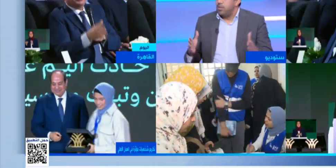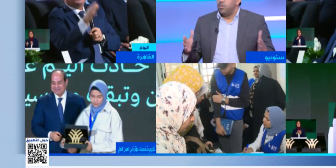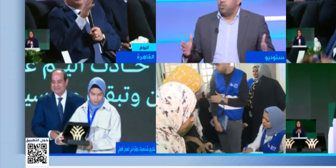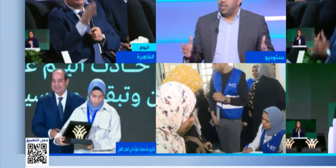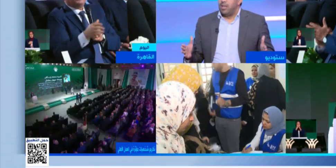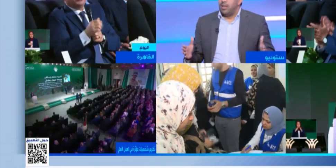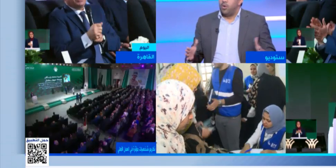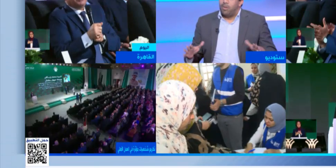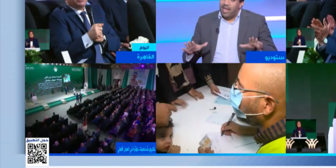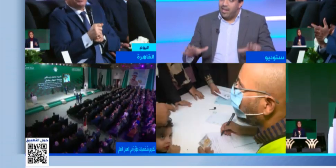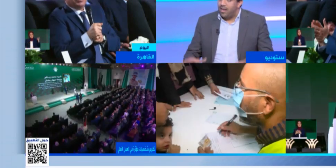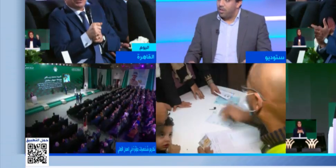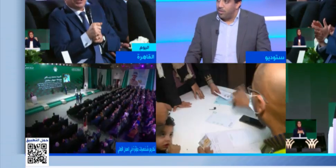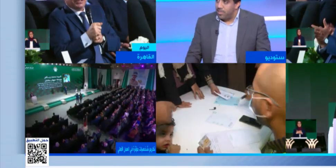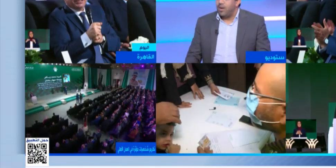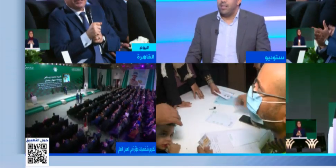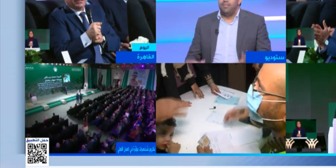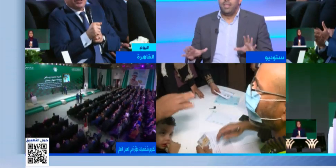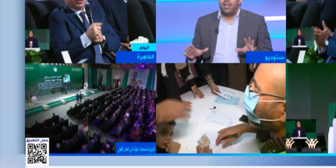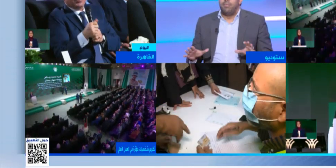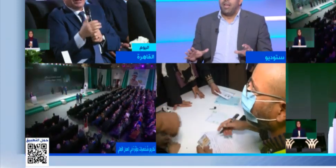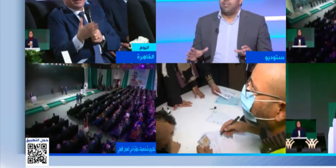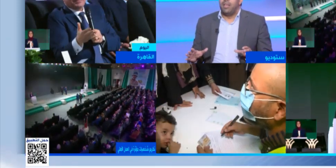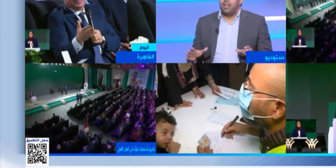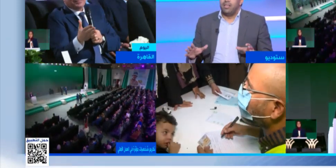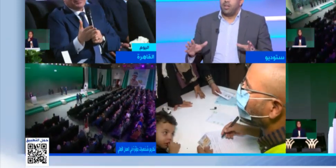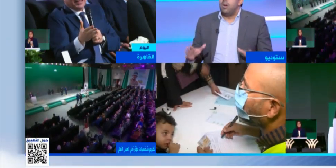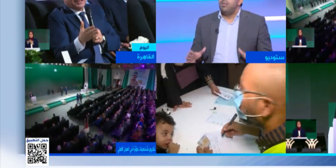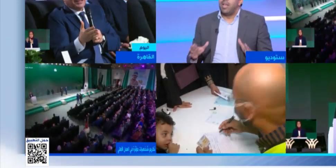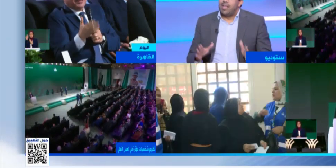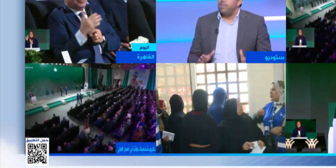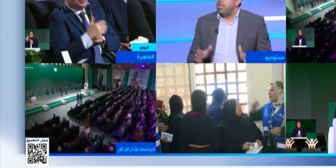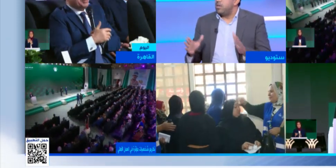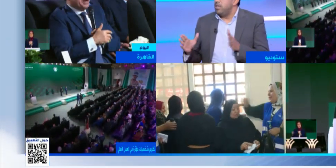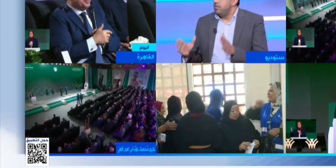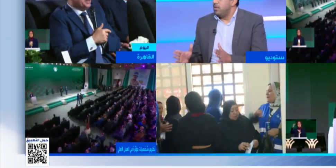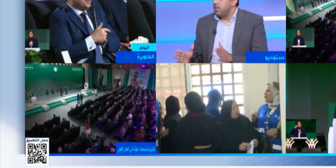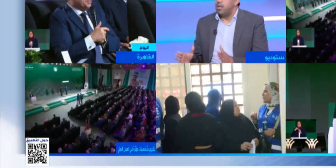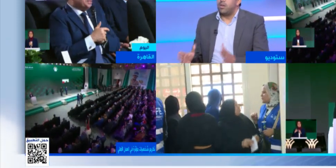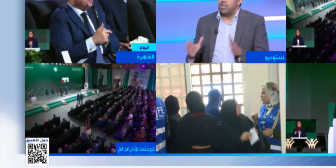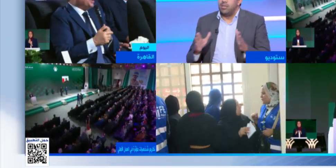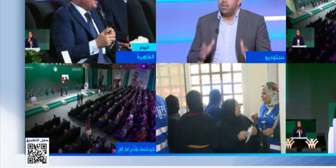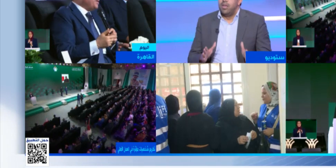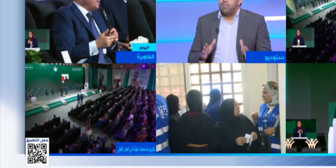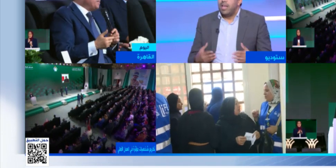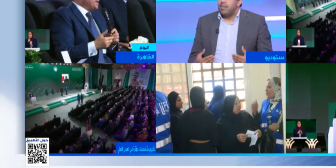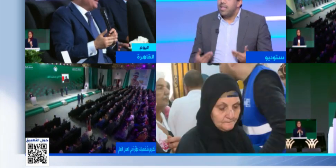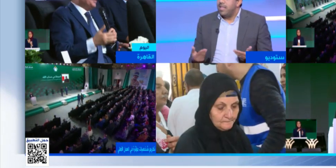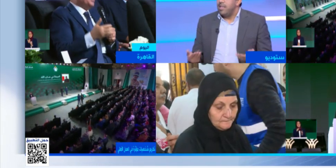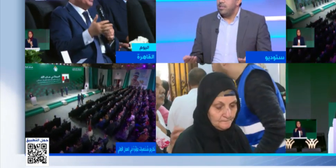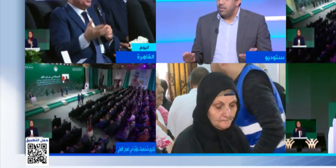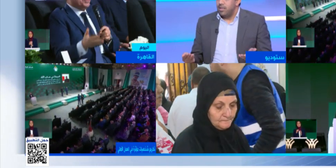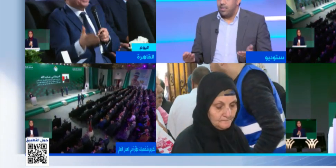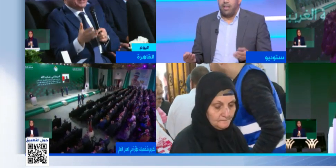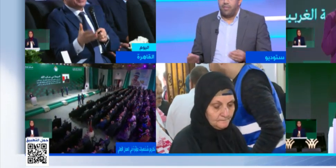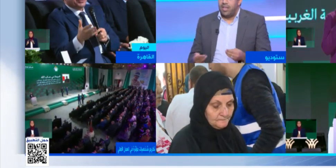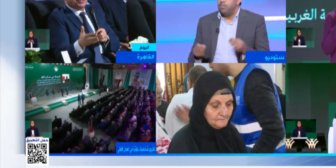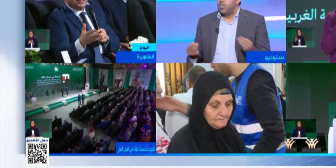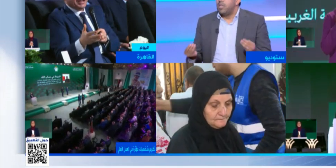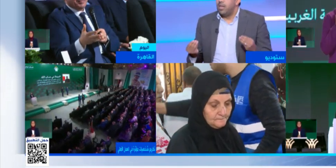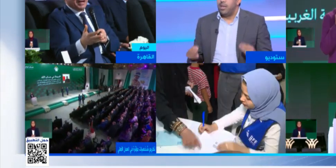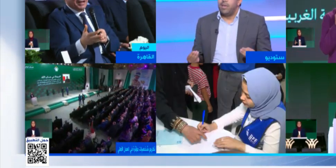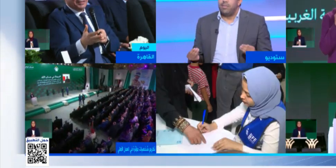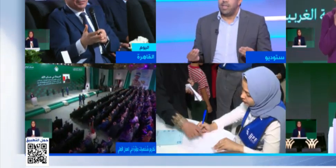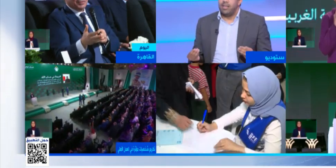مع بعض وبقينا على ترابيزة واحدة بقى في انتقال من عدم اليقين لليقين، بقينا مصدقين، يعني